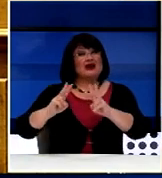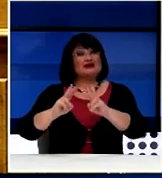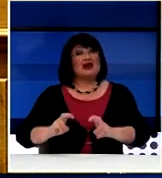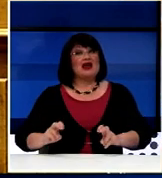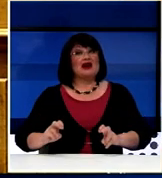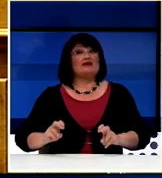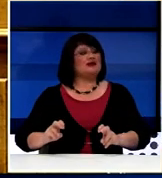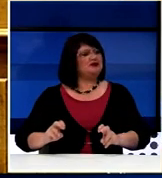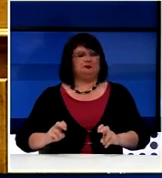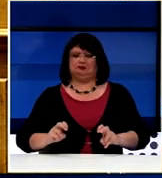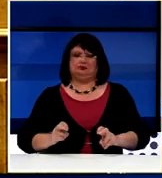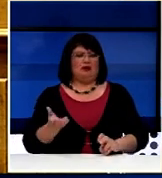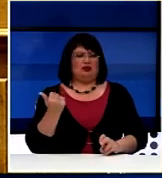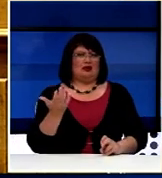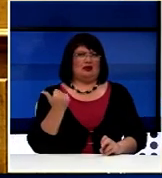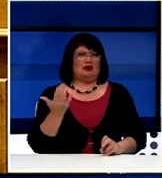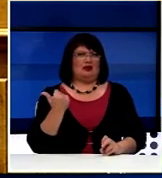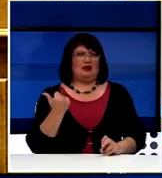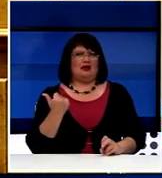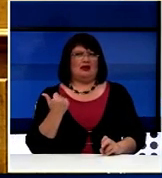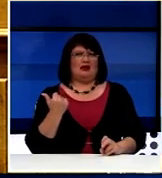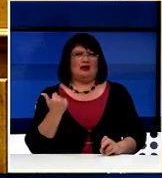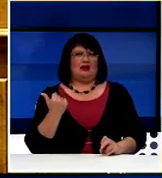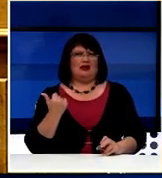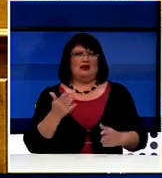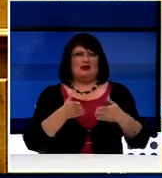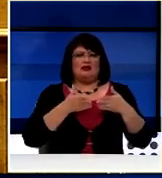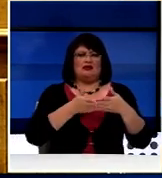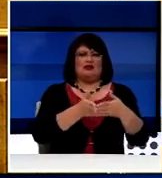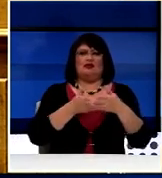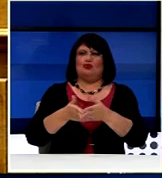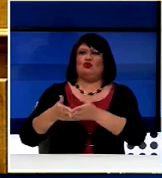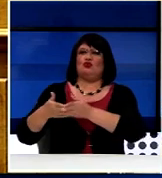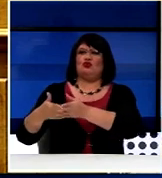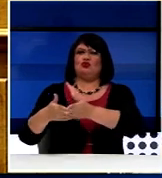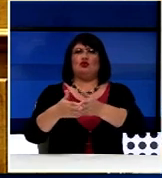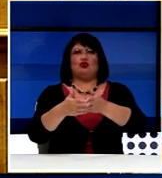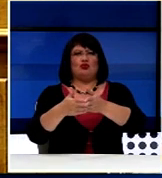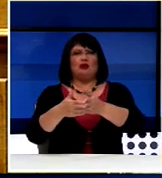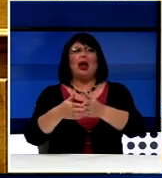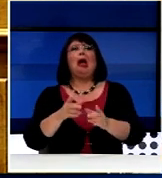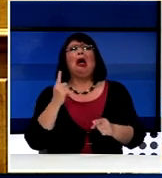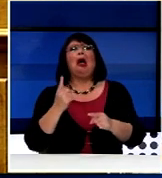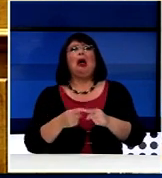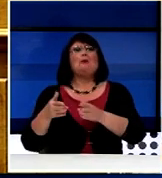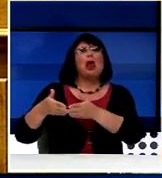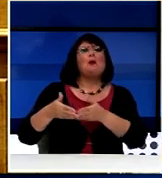λέει, θόρυβος από τα παρακείμενα πλοία, από τις τουρκικές φρεγάτες, δηλαδή, που το συνοδεύουν.